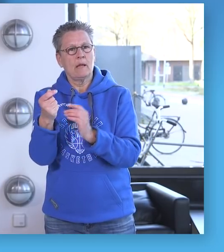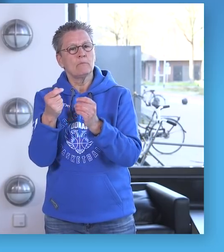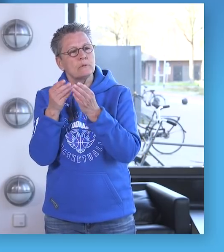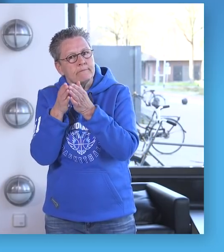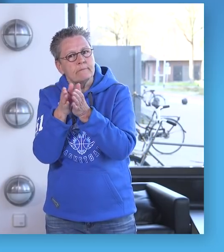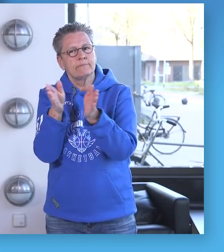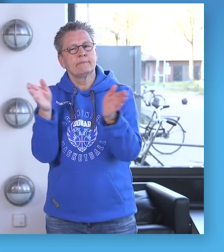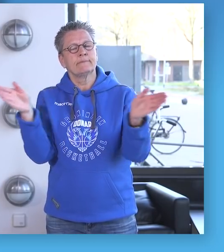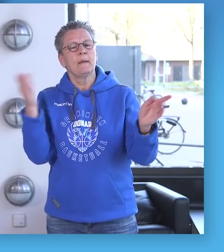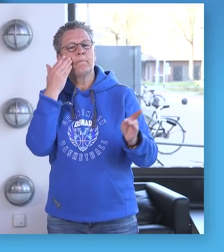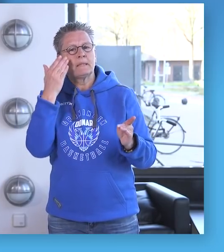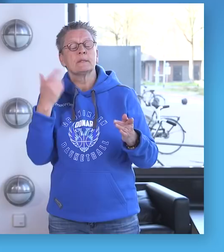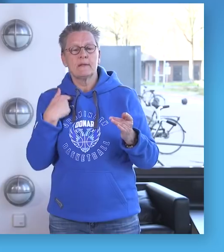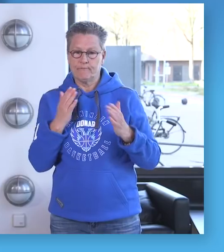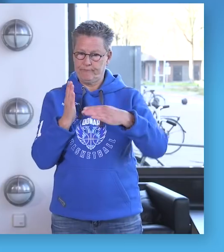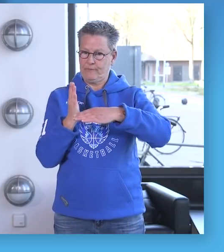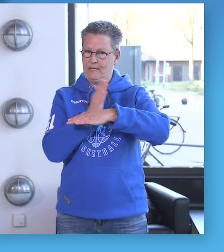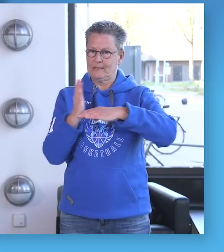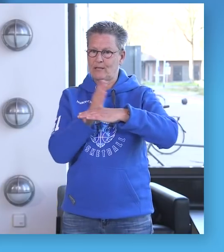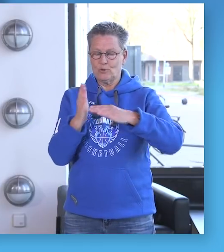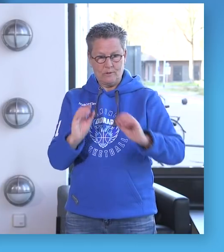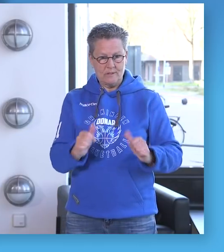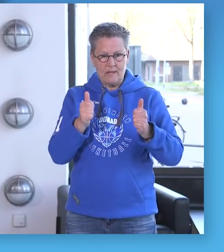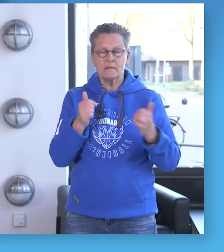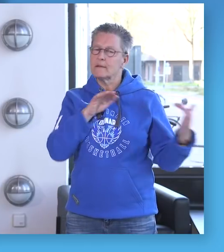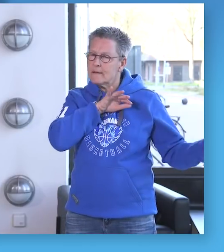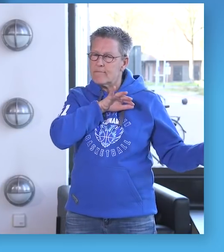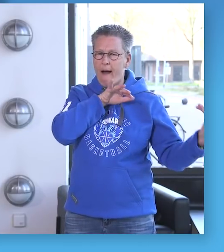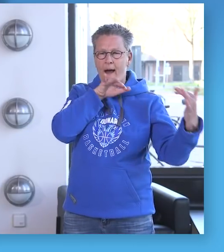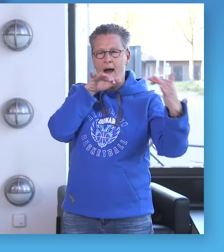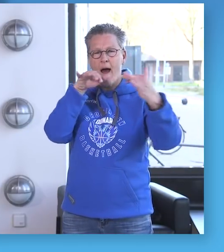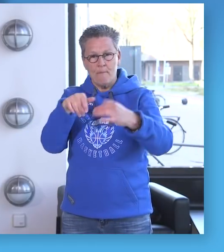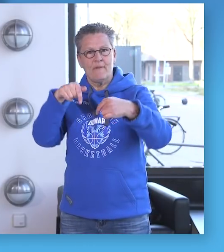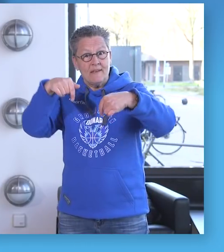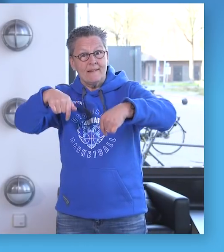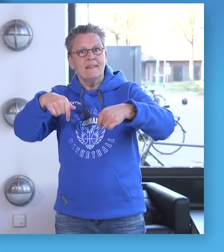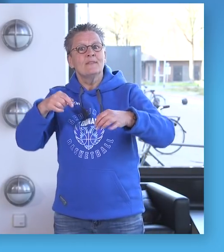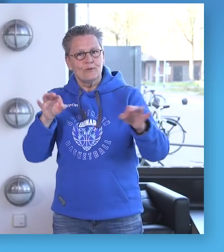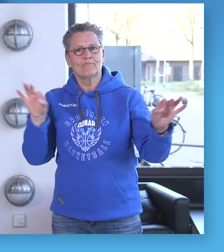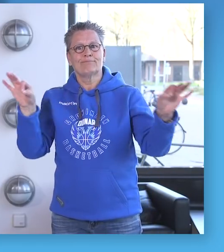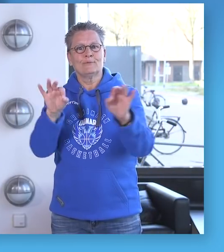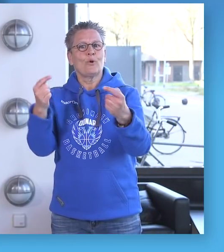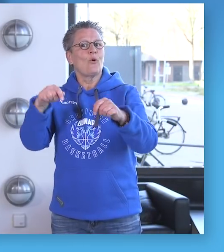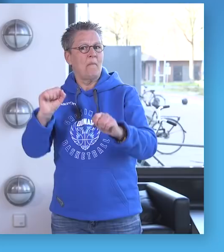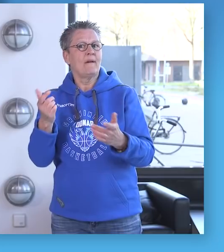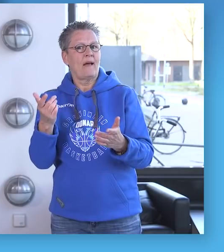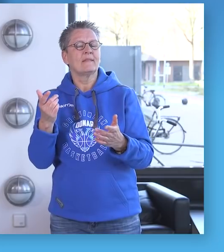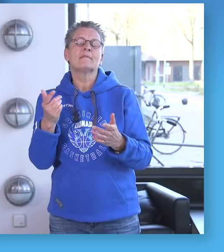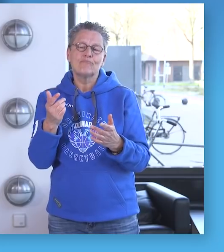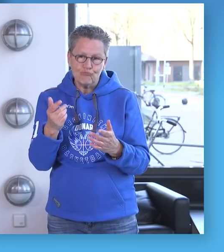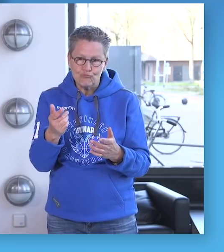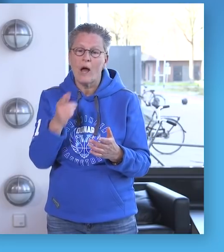perspectief hebben dat als het ware seizoen start. Dat we hier massaal weer met z'n allen kunnen terugkomen. En dan vind ik dat we zeg